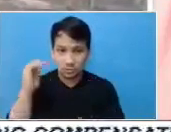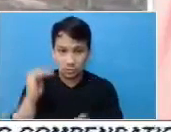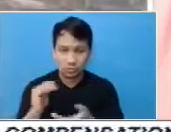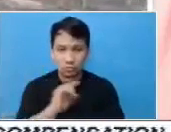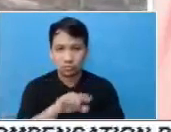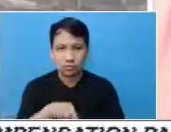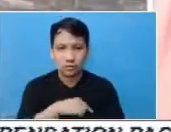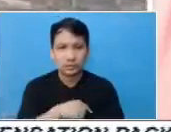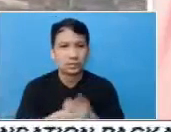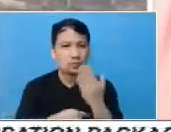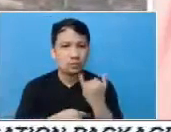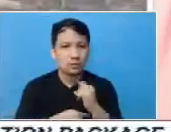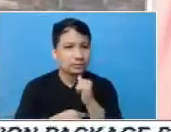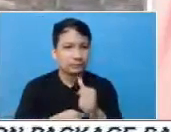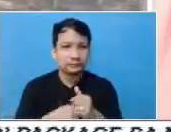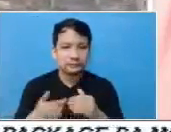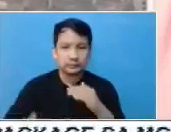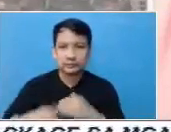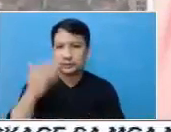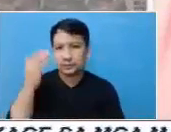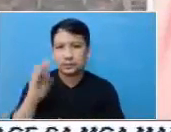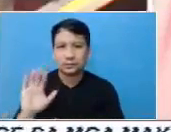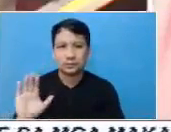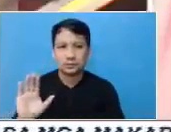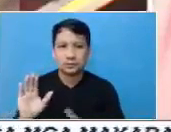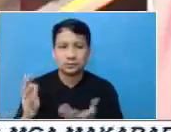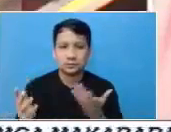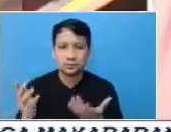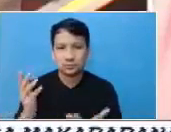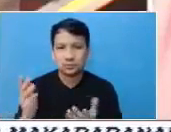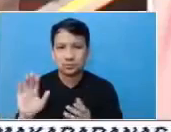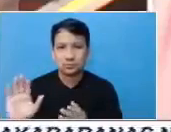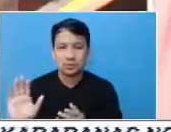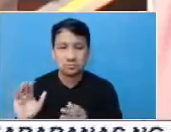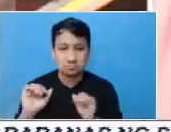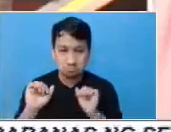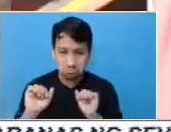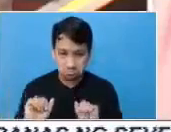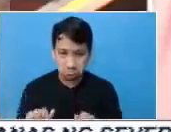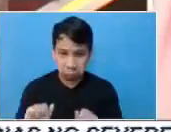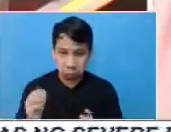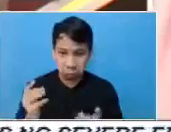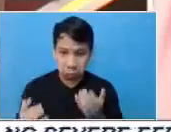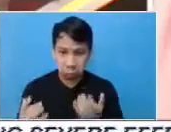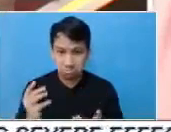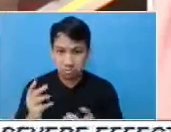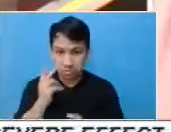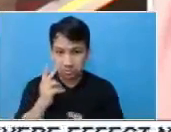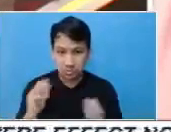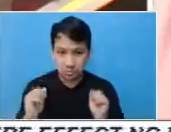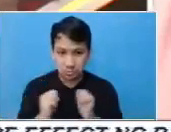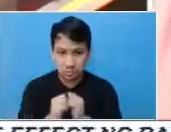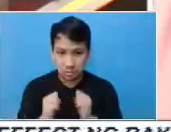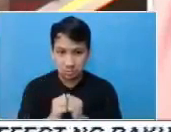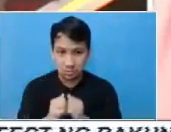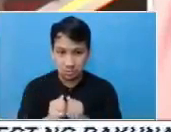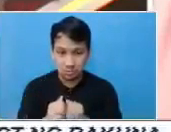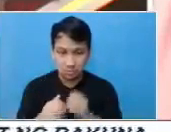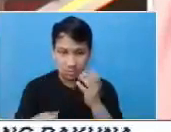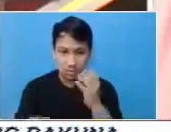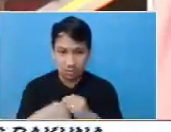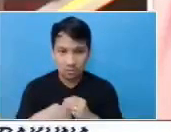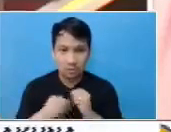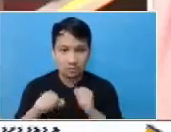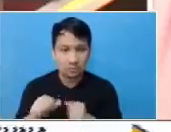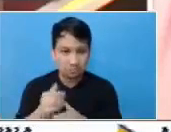noong 28. Okay, okay. Yusek Solidum, magandang umaga po. Si Diane Kerer po ito, Yusek. Yusek, maraming lugar po ang nakapalig dyan sa